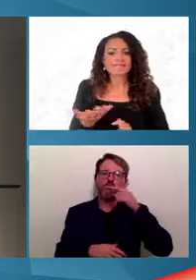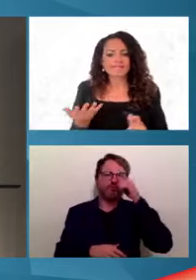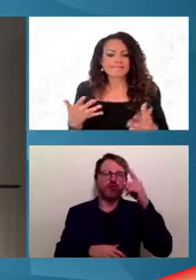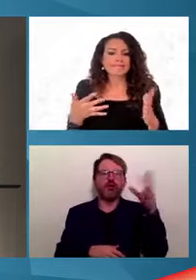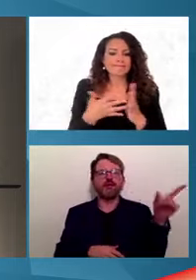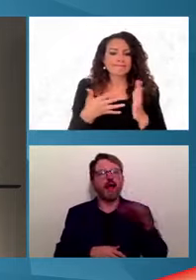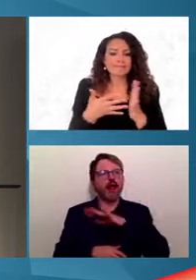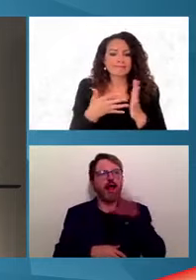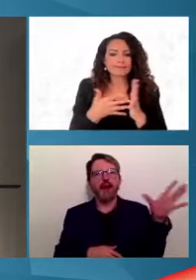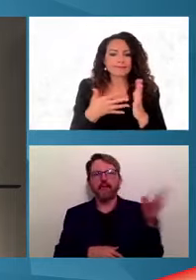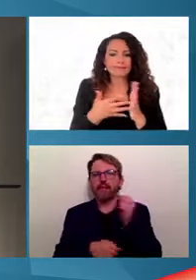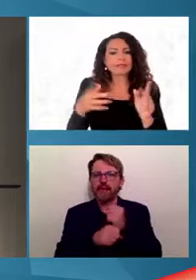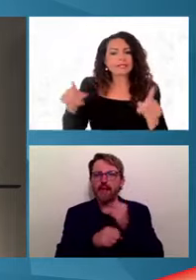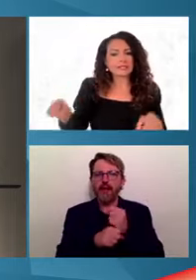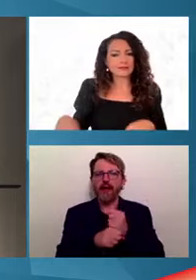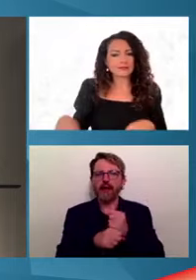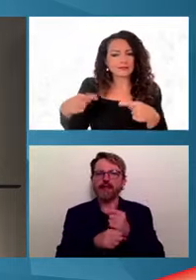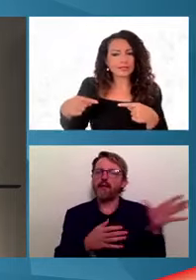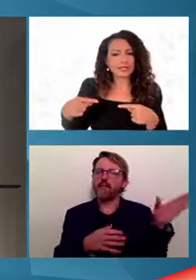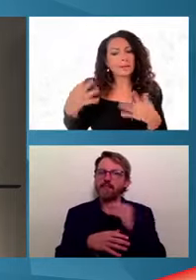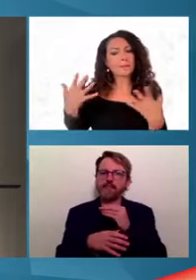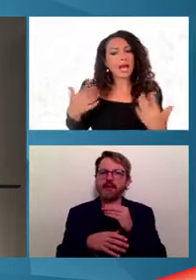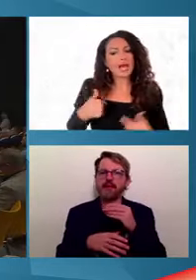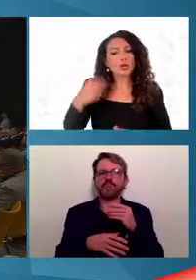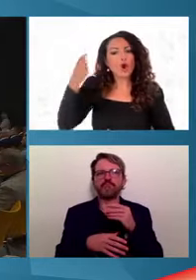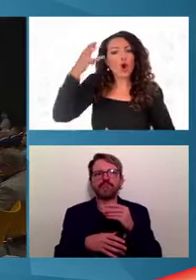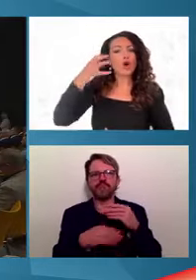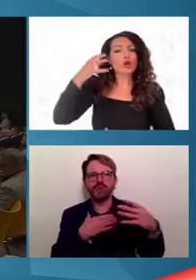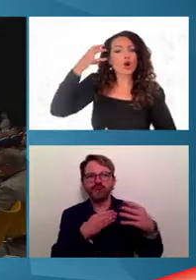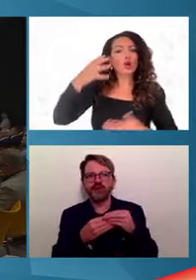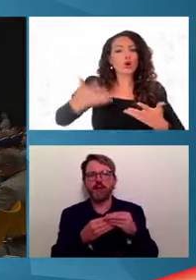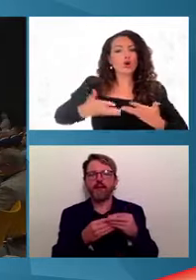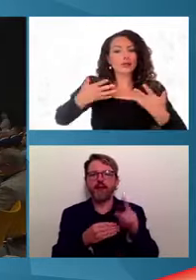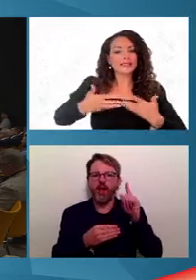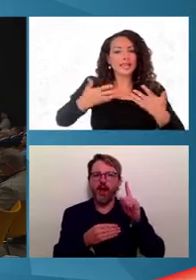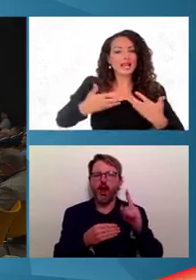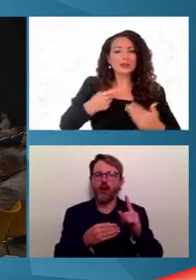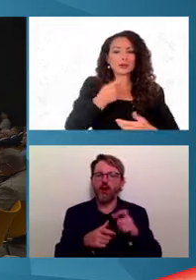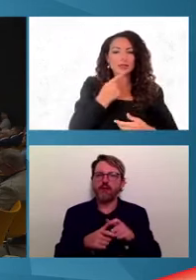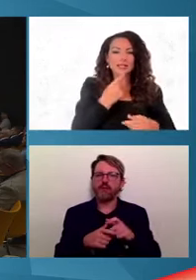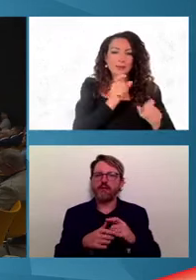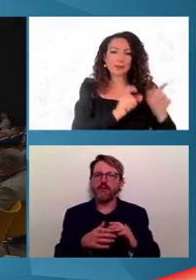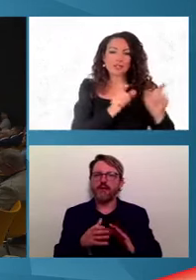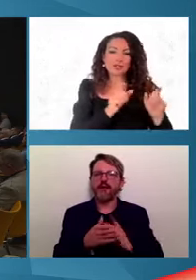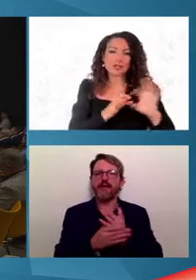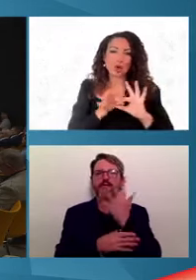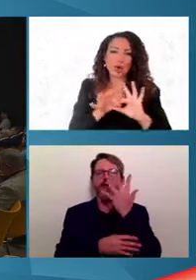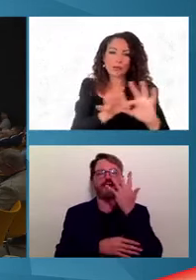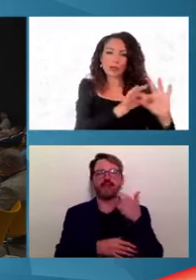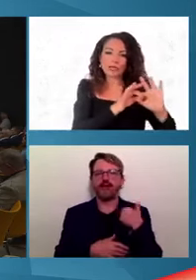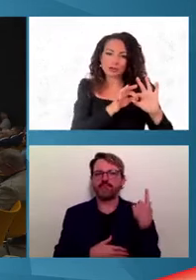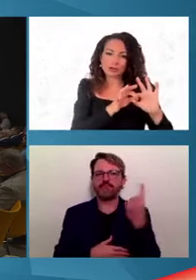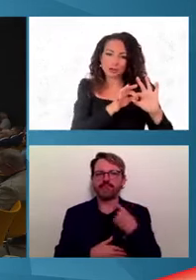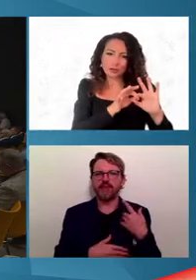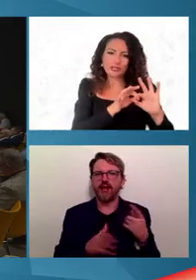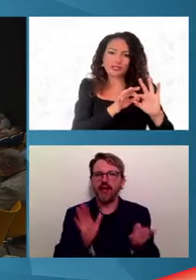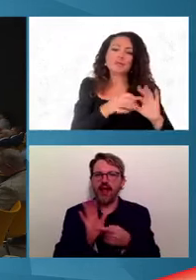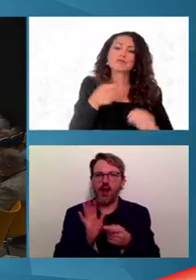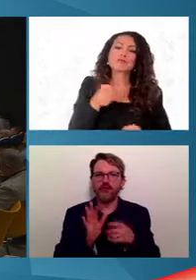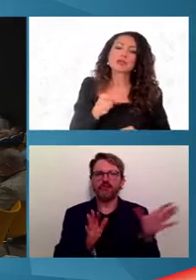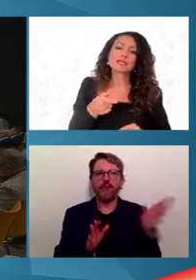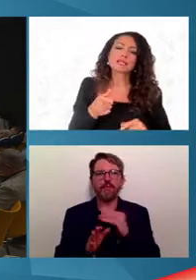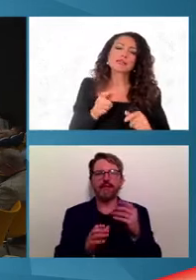Mitarbeiter mitgewachsen sind, wir alle gemeinsam mitgewachsen sind bei dieser Herausforderung und wir mit den Firmen